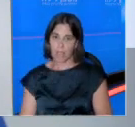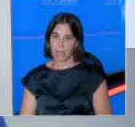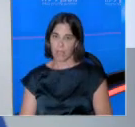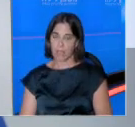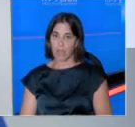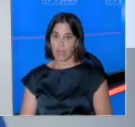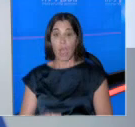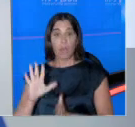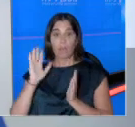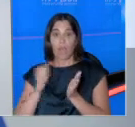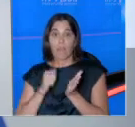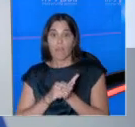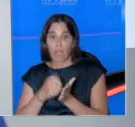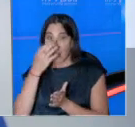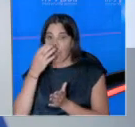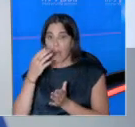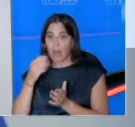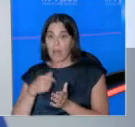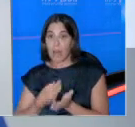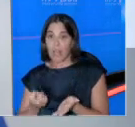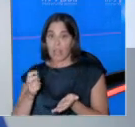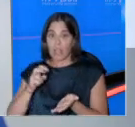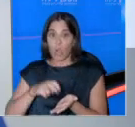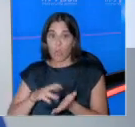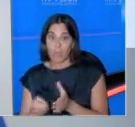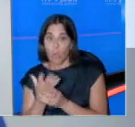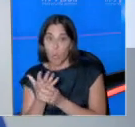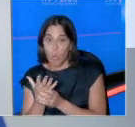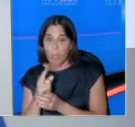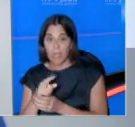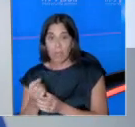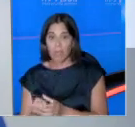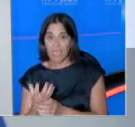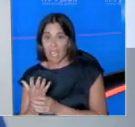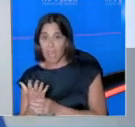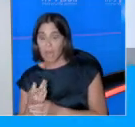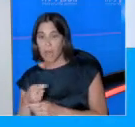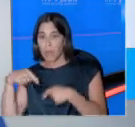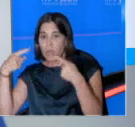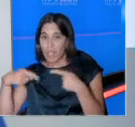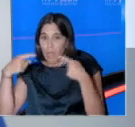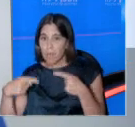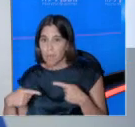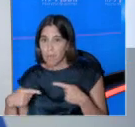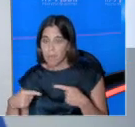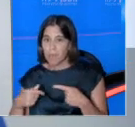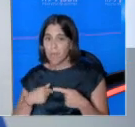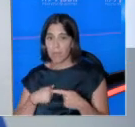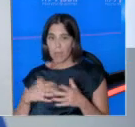חלילה תקום, אני רוצה שתבינו את זה. אם היא קמה, בעוד כמה ימים, בישיבת